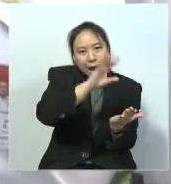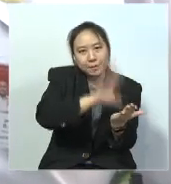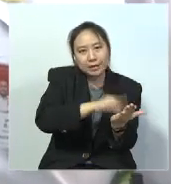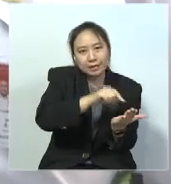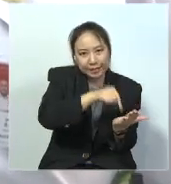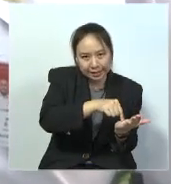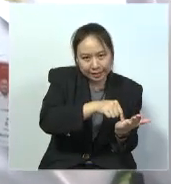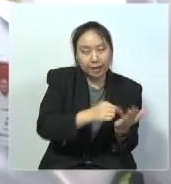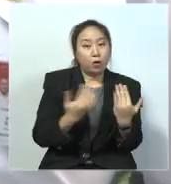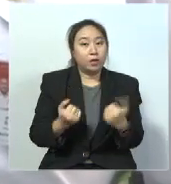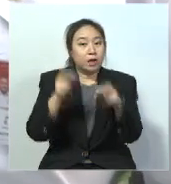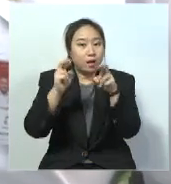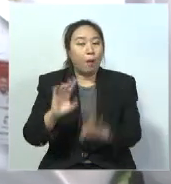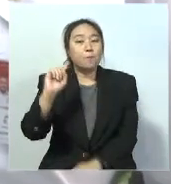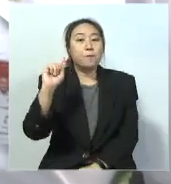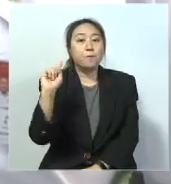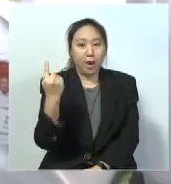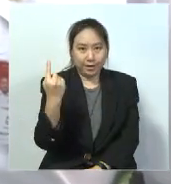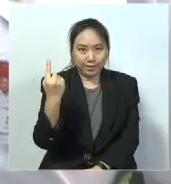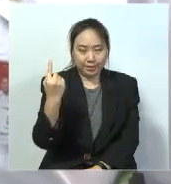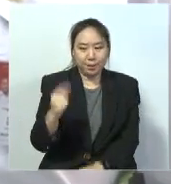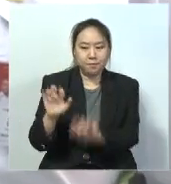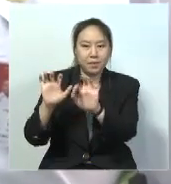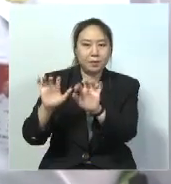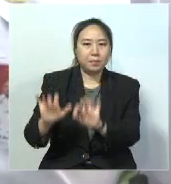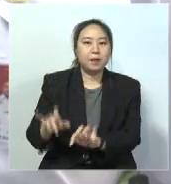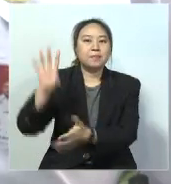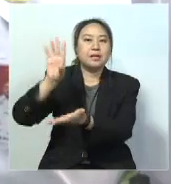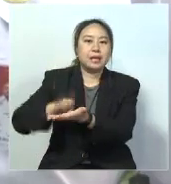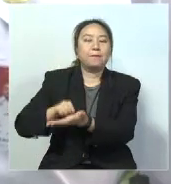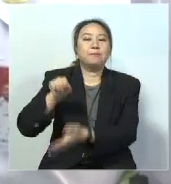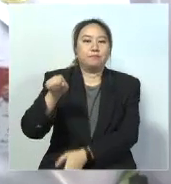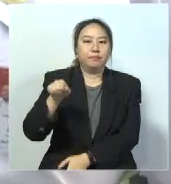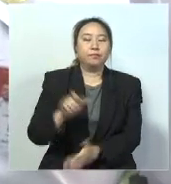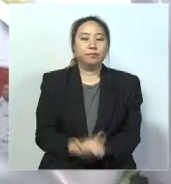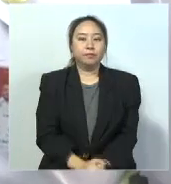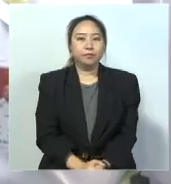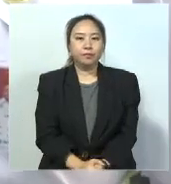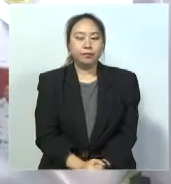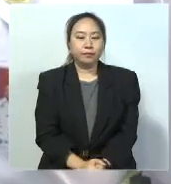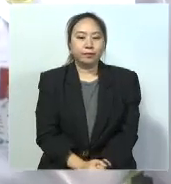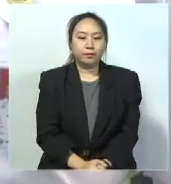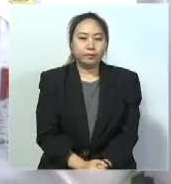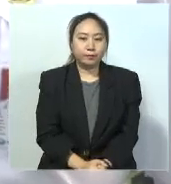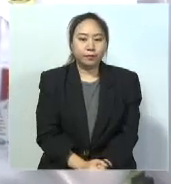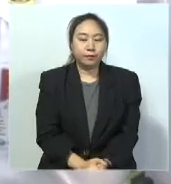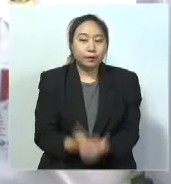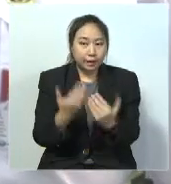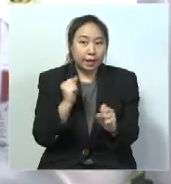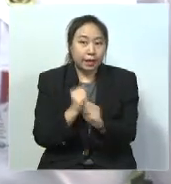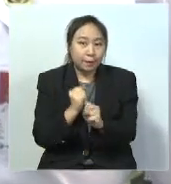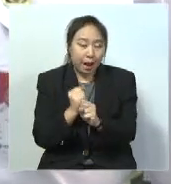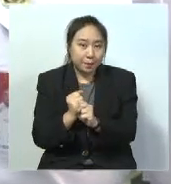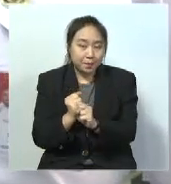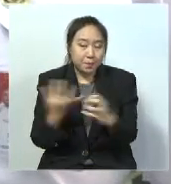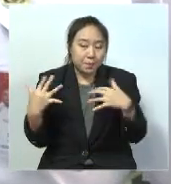บบอันใหม่เนี่ย เราใช้ในการบันทึกในระบบเลยนะครับแล้วก็การประสานงาน